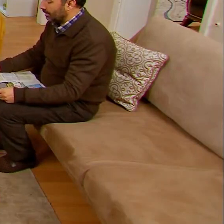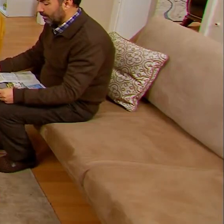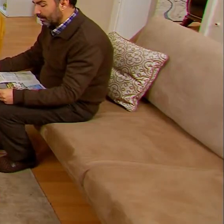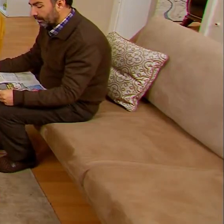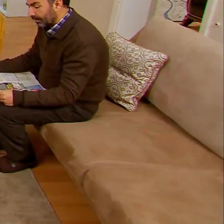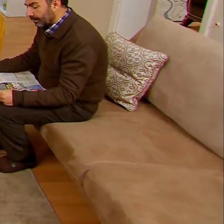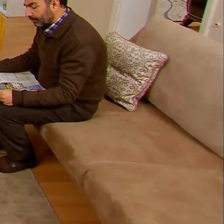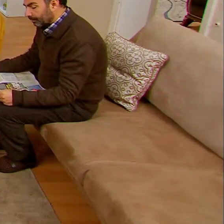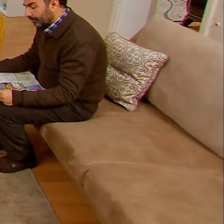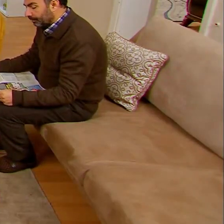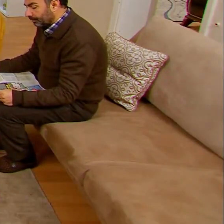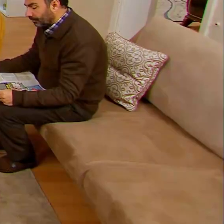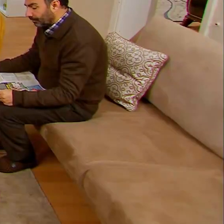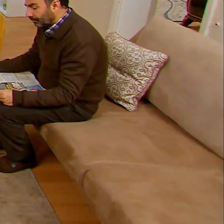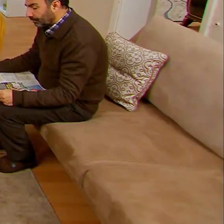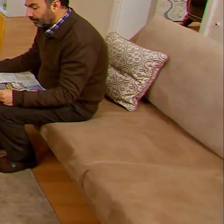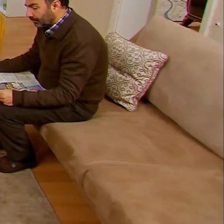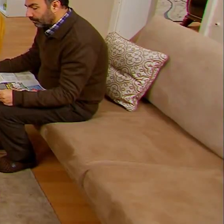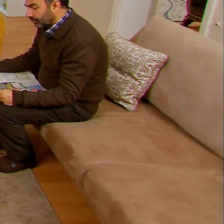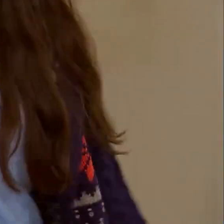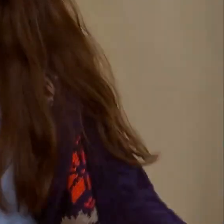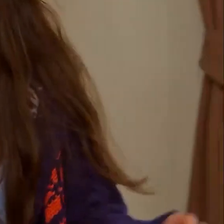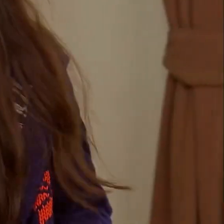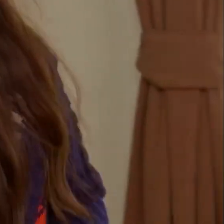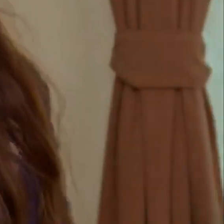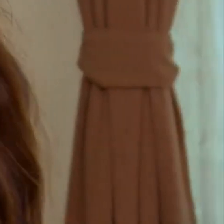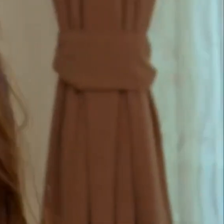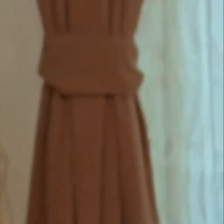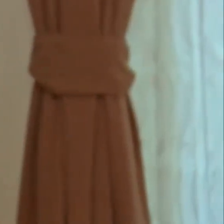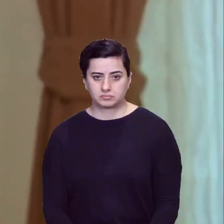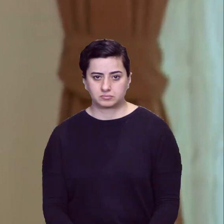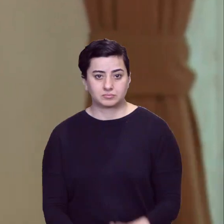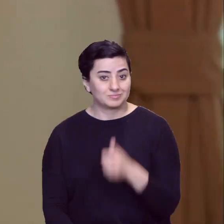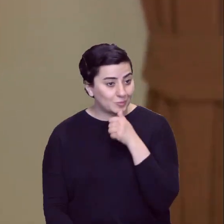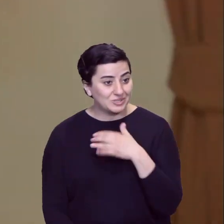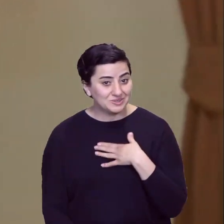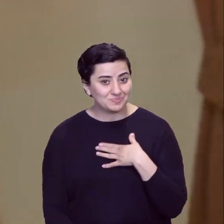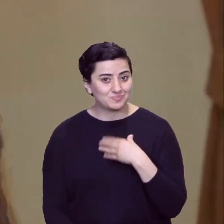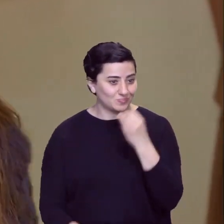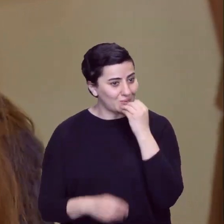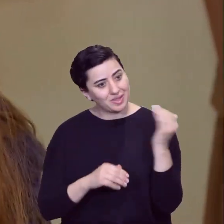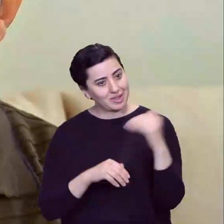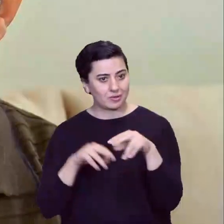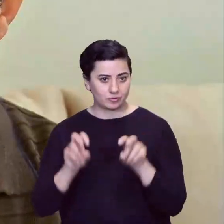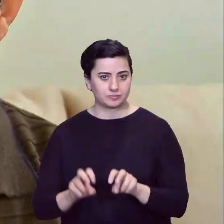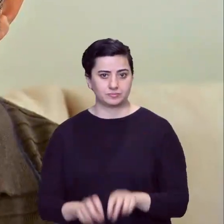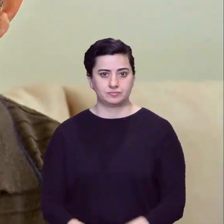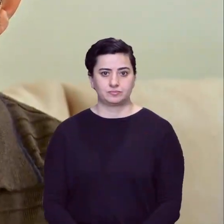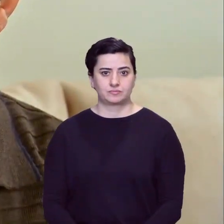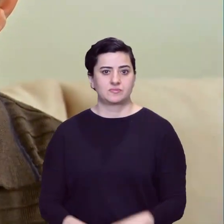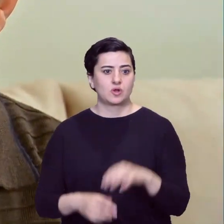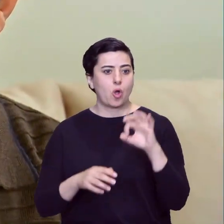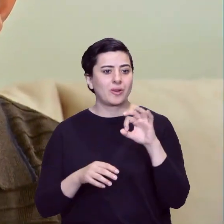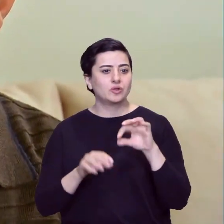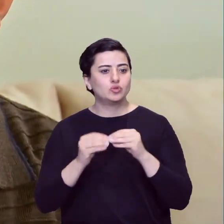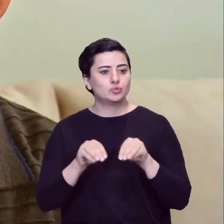Telefon sesine kımıldandı ama gazetesine devam etti. Yasemin mutfaktan çıktı. Babacığım, sofraya geç istersen. Omlet